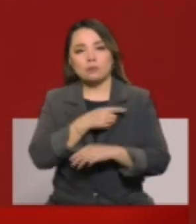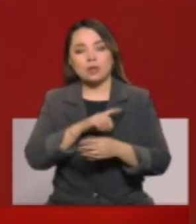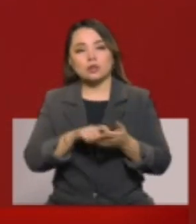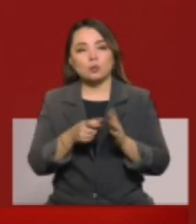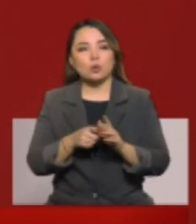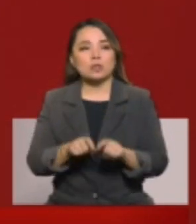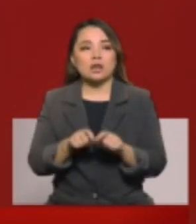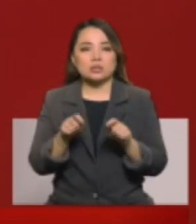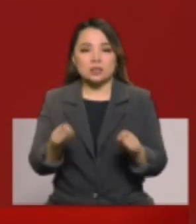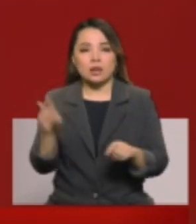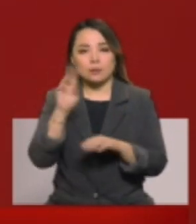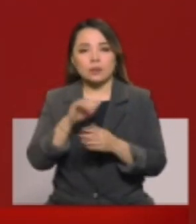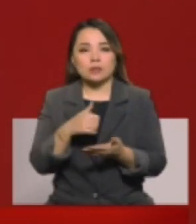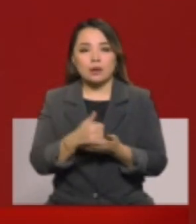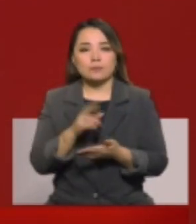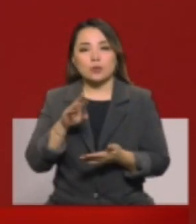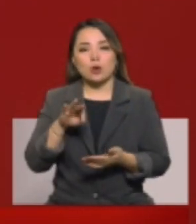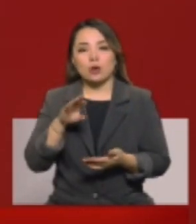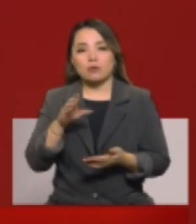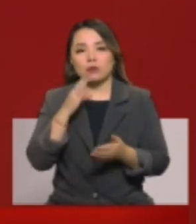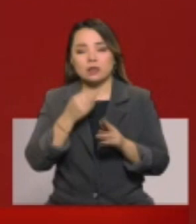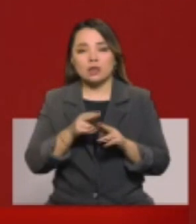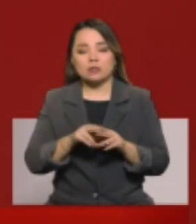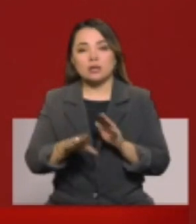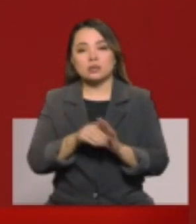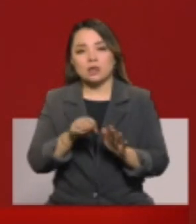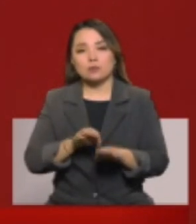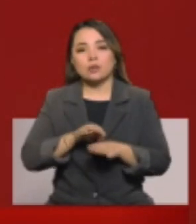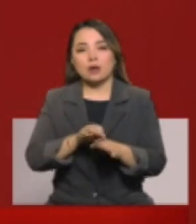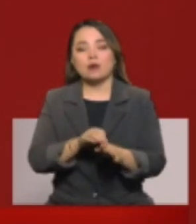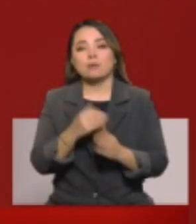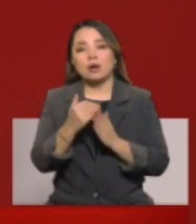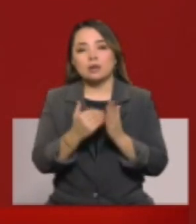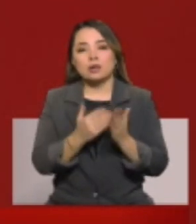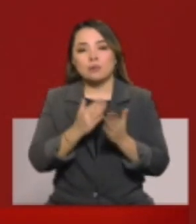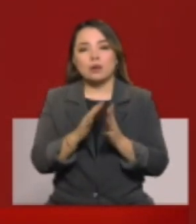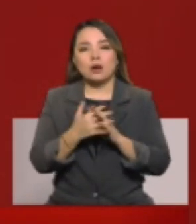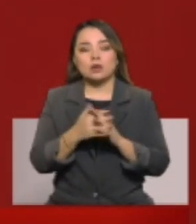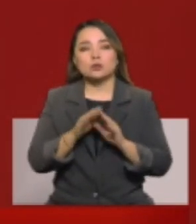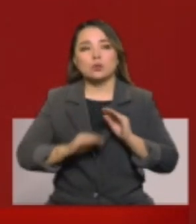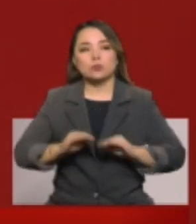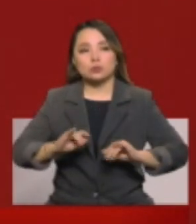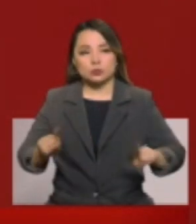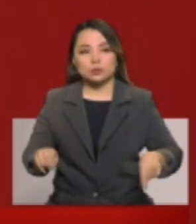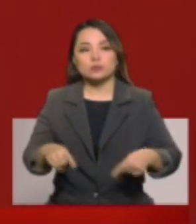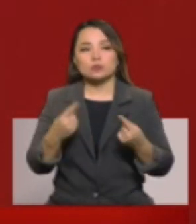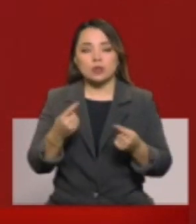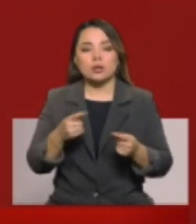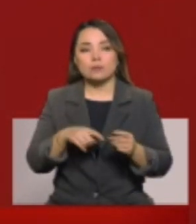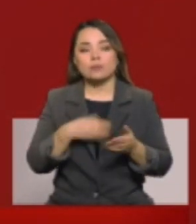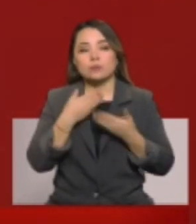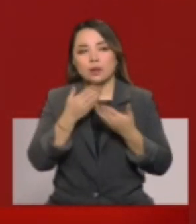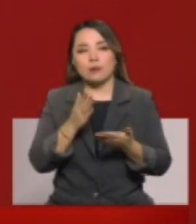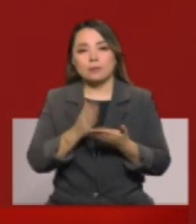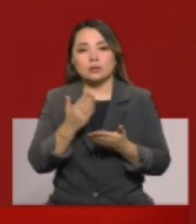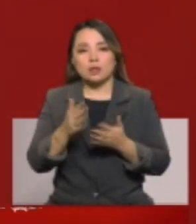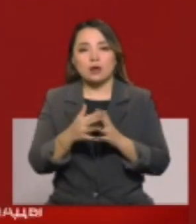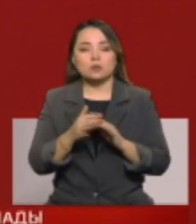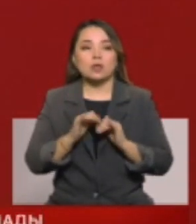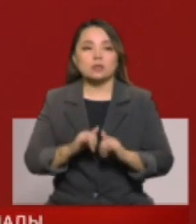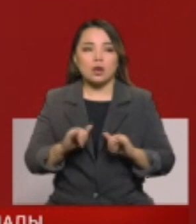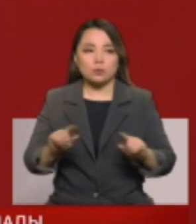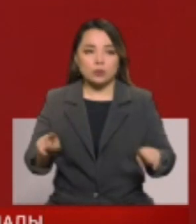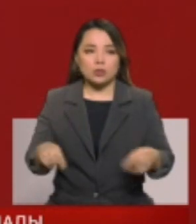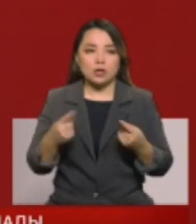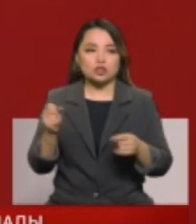пункттер ашылды. Мемлекет басшысы Қасым-Жомарт Тоқаевтың сайлауалды бағдарламасында ауылды көркейту мәселесін көтерген еді. Ауылды дамыту